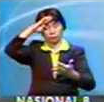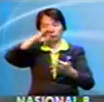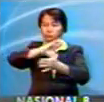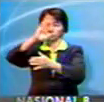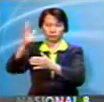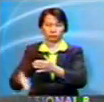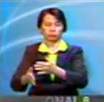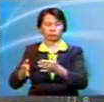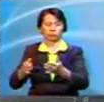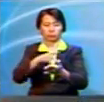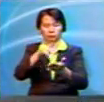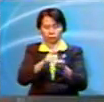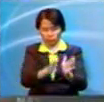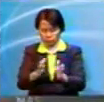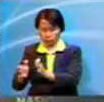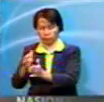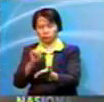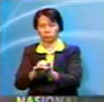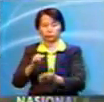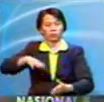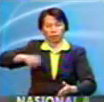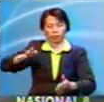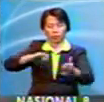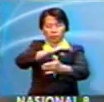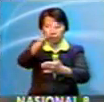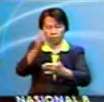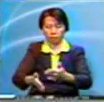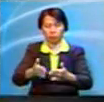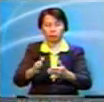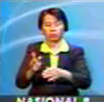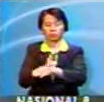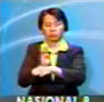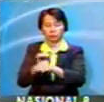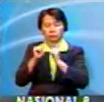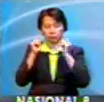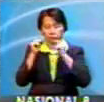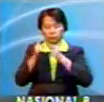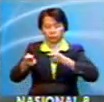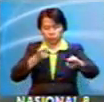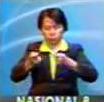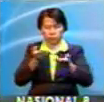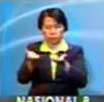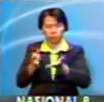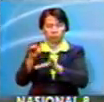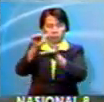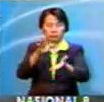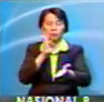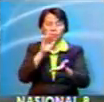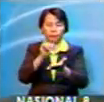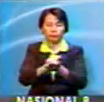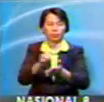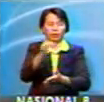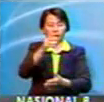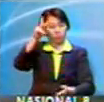selesai proses pengstrukturan itu dan belum menyelesaikan isu pengkopratan pengendali perkhidmatan bekalan air itu.